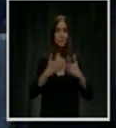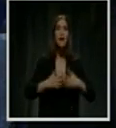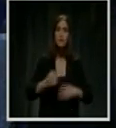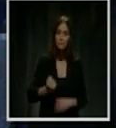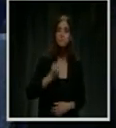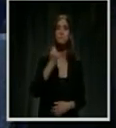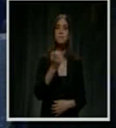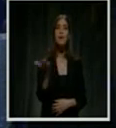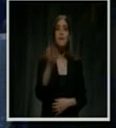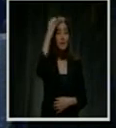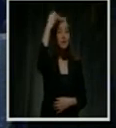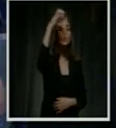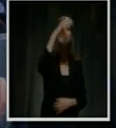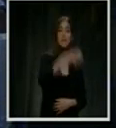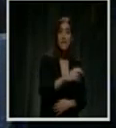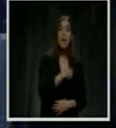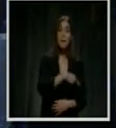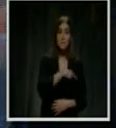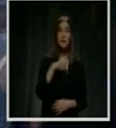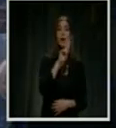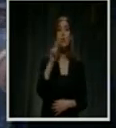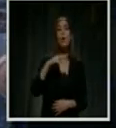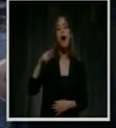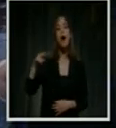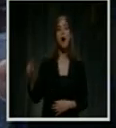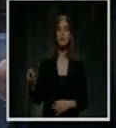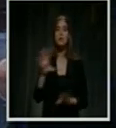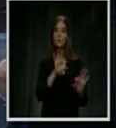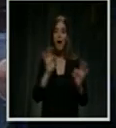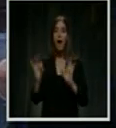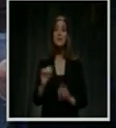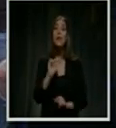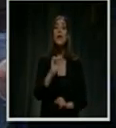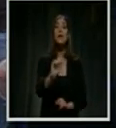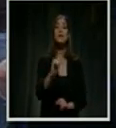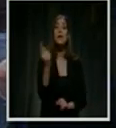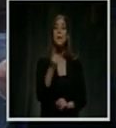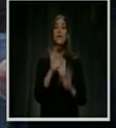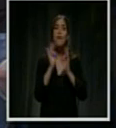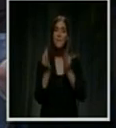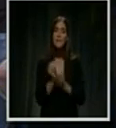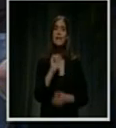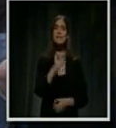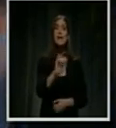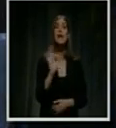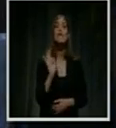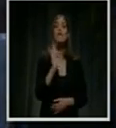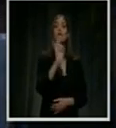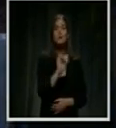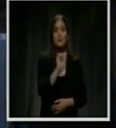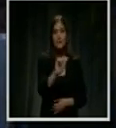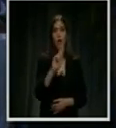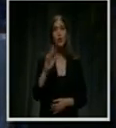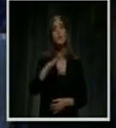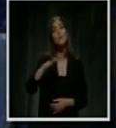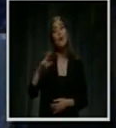kunsill lokali f'Malta u f'Għawdex. L-għażla għalik, għall-leżis tiegħek, għall-futur tiegħek, għall-futur ta' wliedek, għall-futur